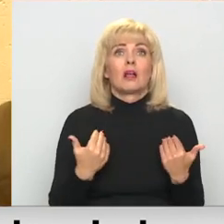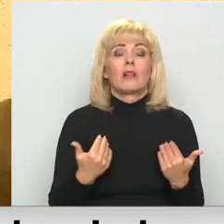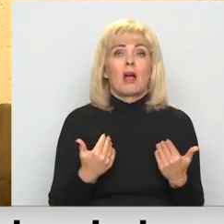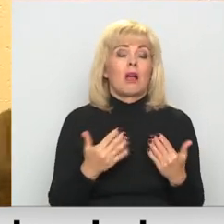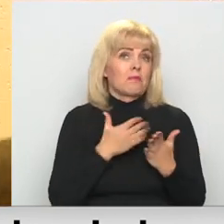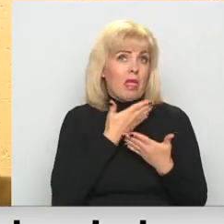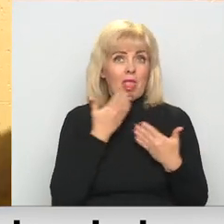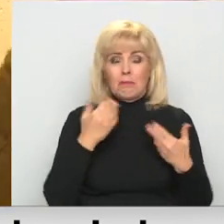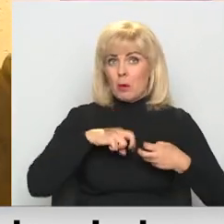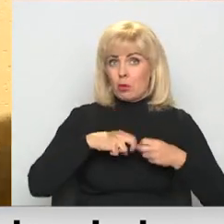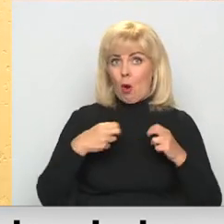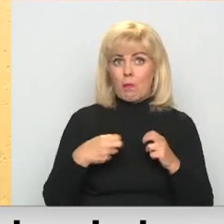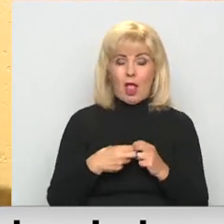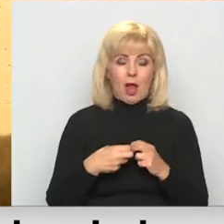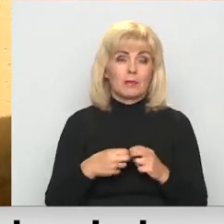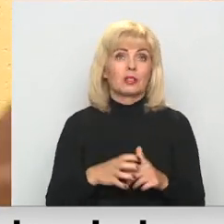vajag viegana nav.